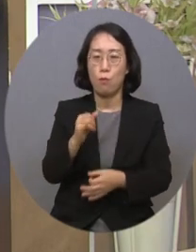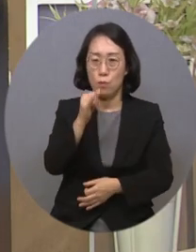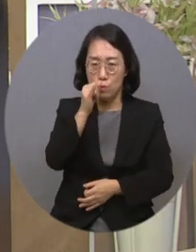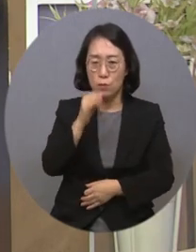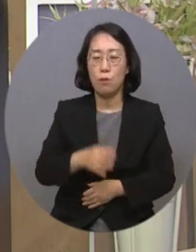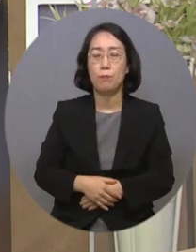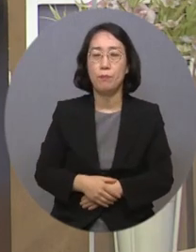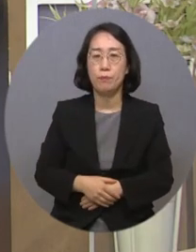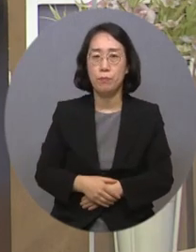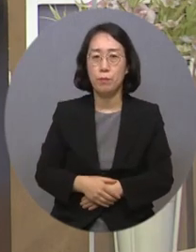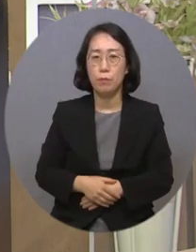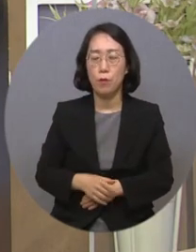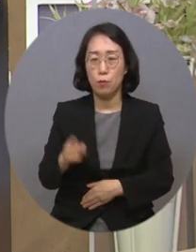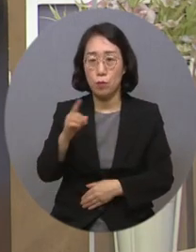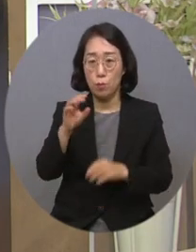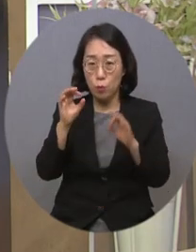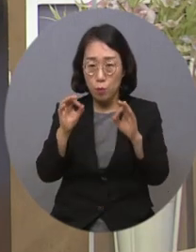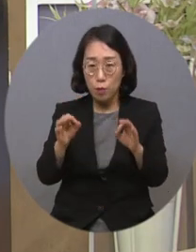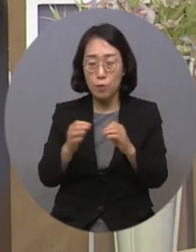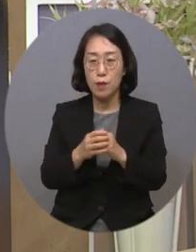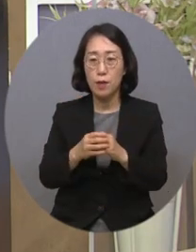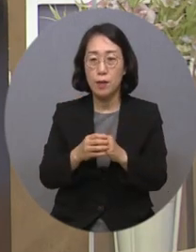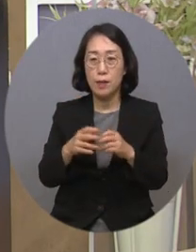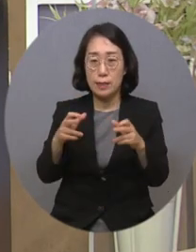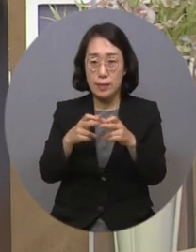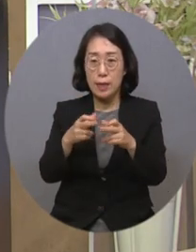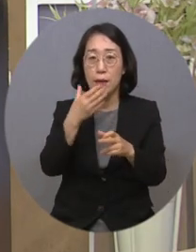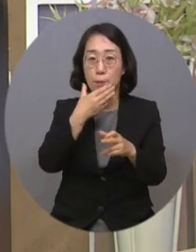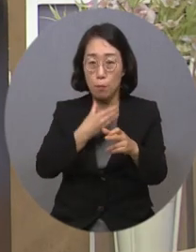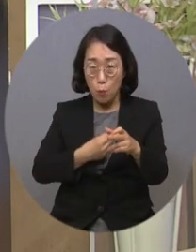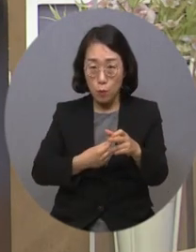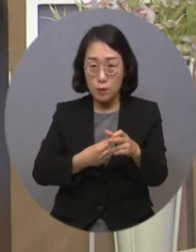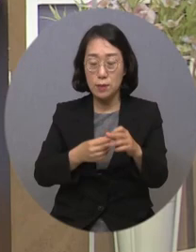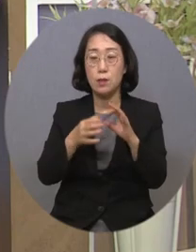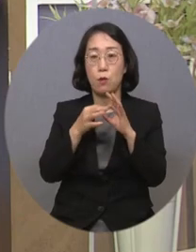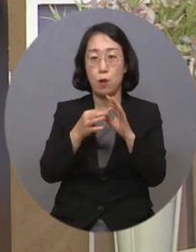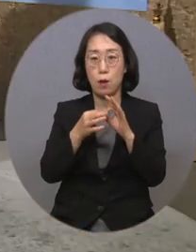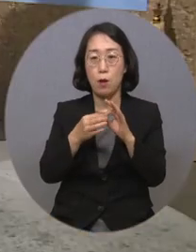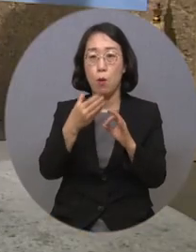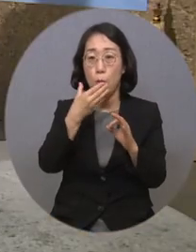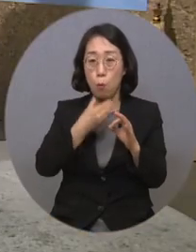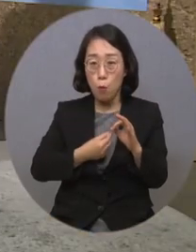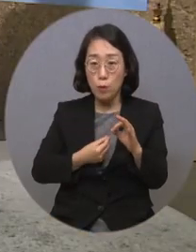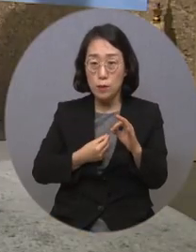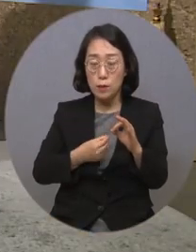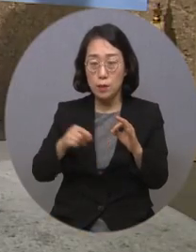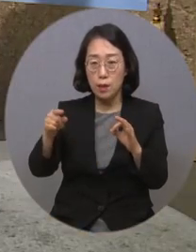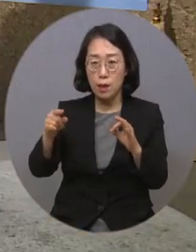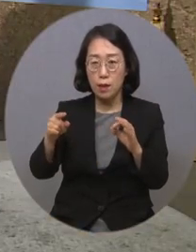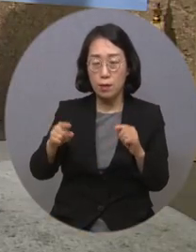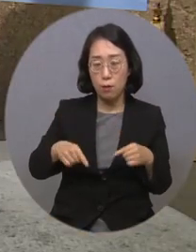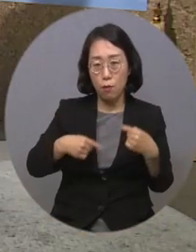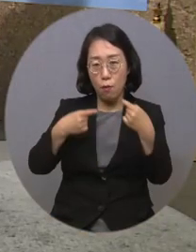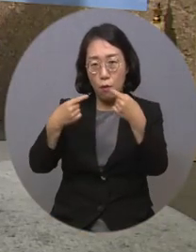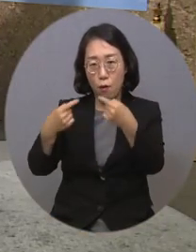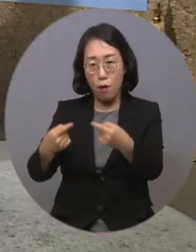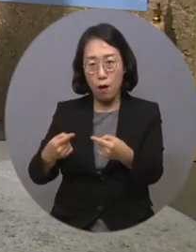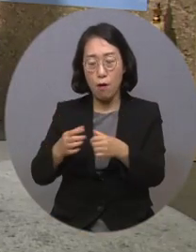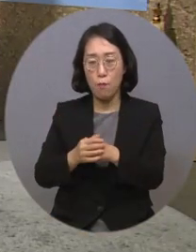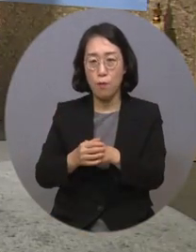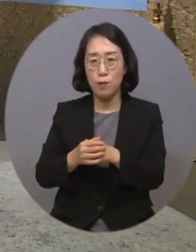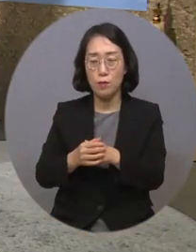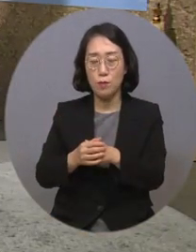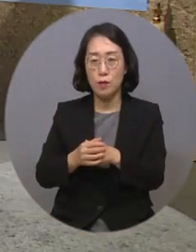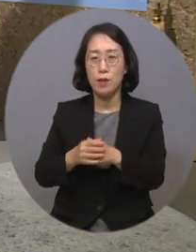네네. 그래서 좀 어떻게 보면 이런 장애인 복지라든지 복지계로의 운명을 타고 나신 게 아닌가 하는